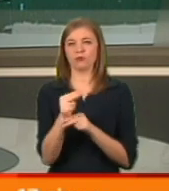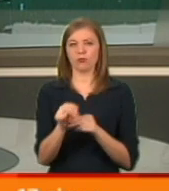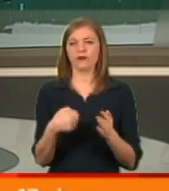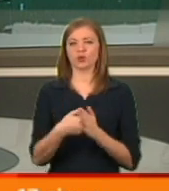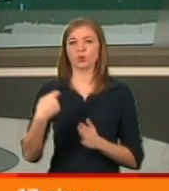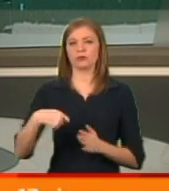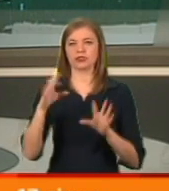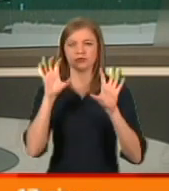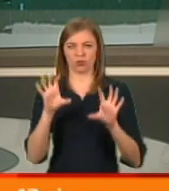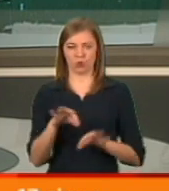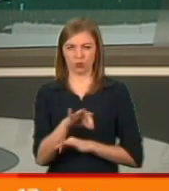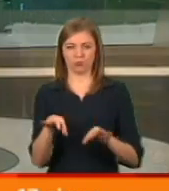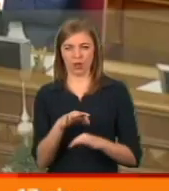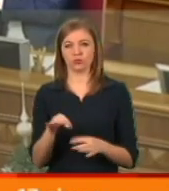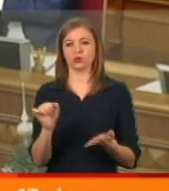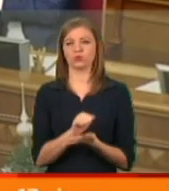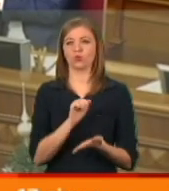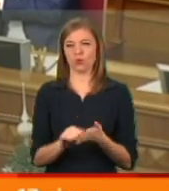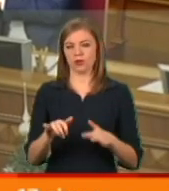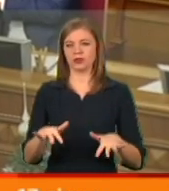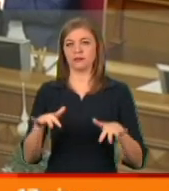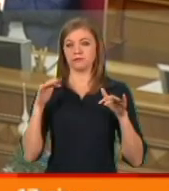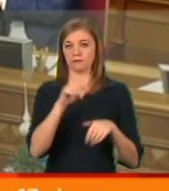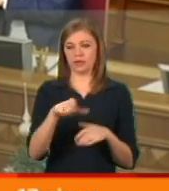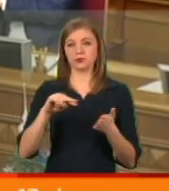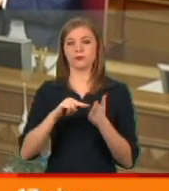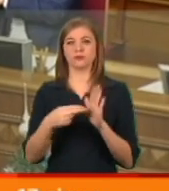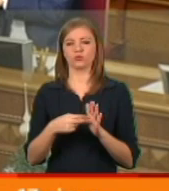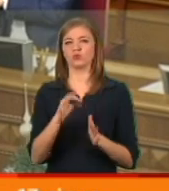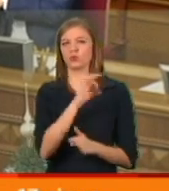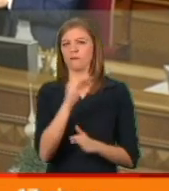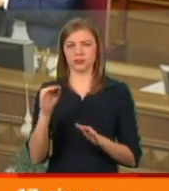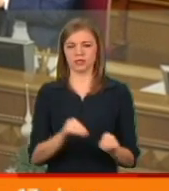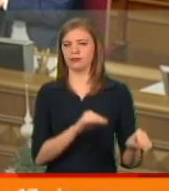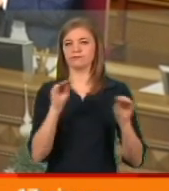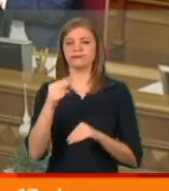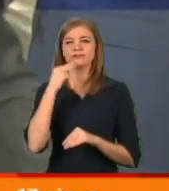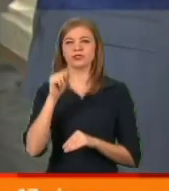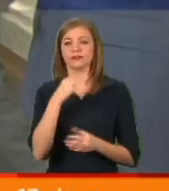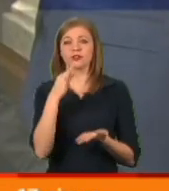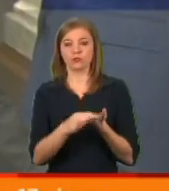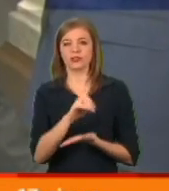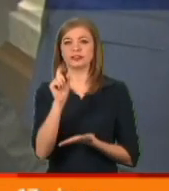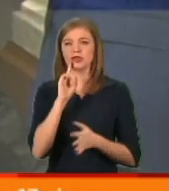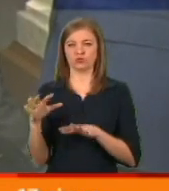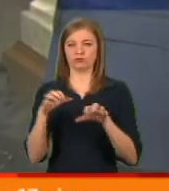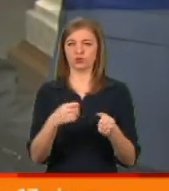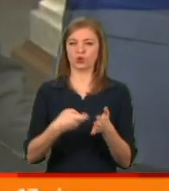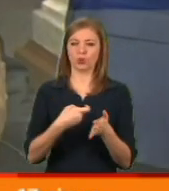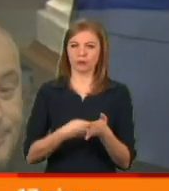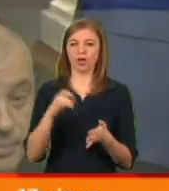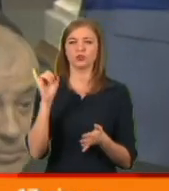до президентського законопроекту. Документом парламентарі планують офіційно перекласти відповідальність за тимчасову окупацію Донбасу